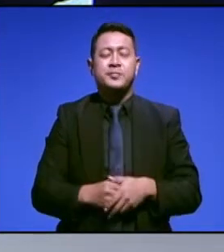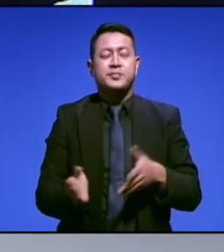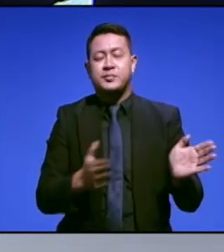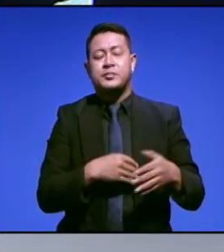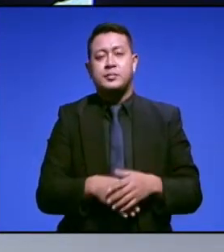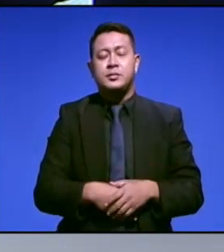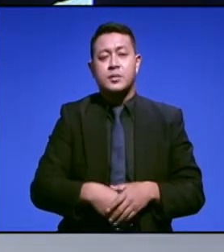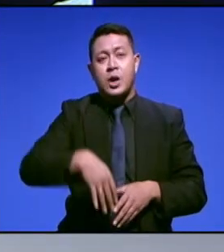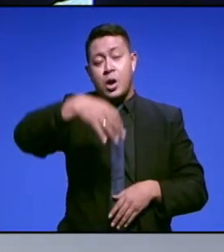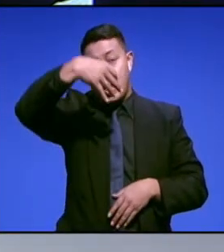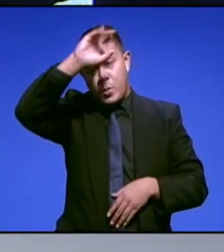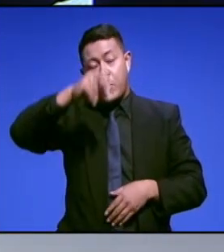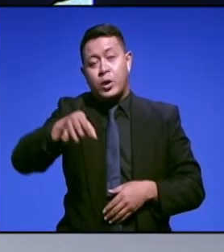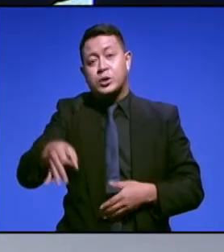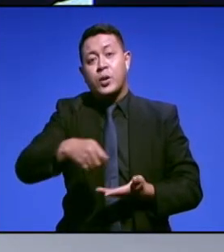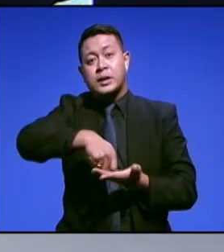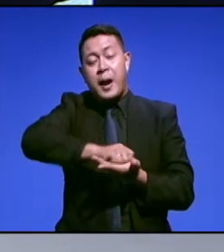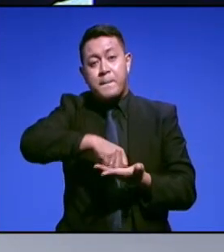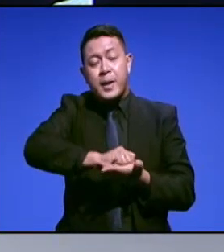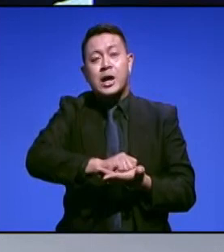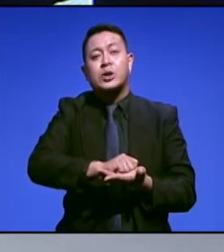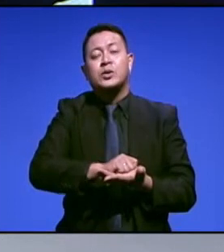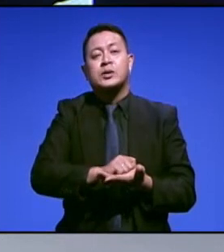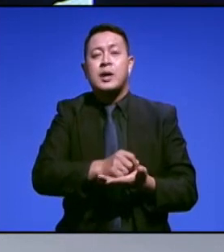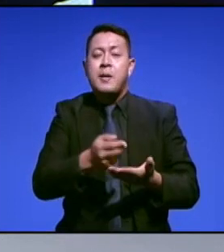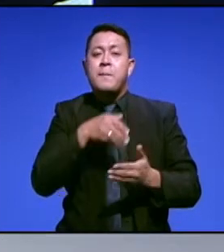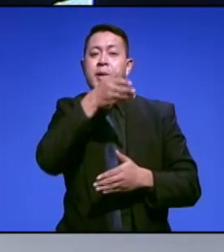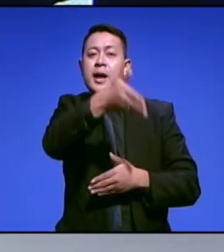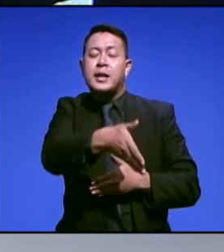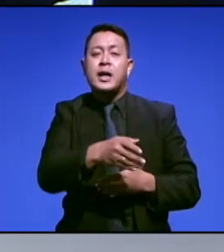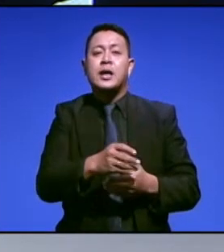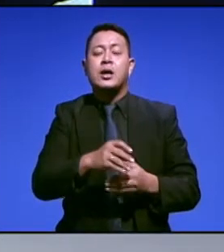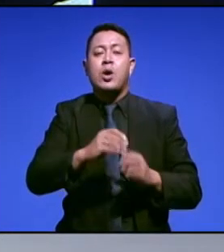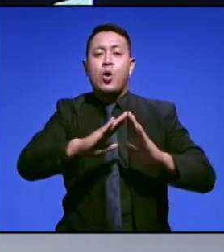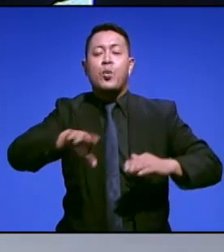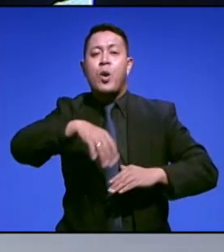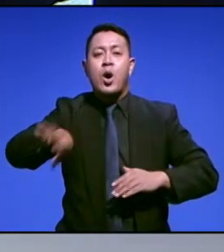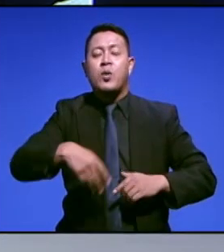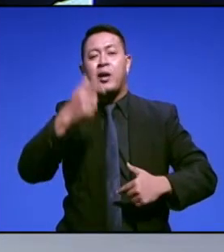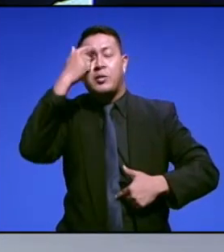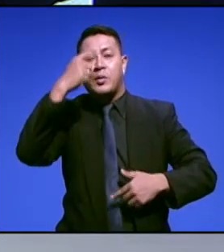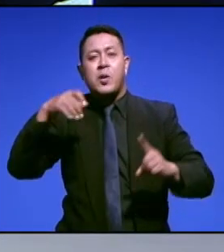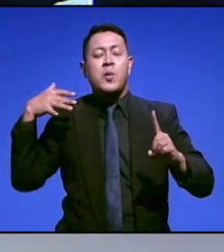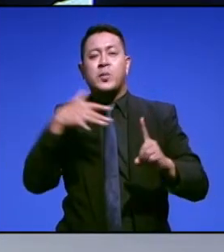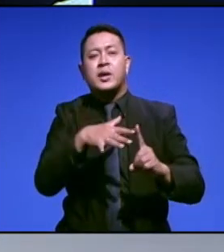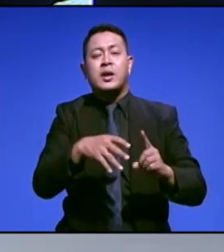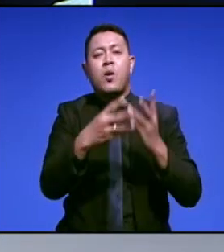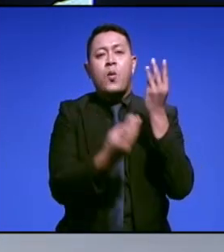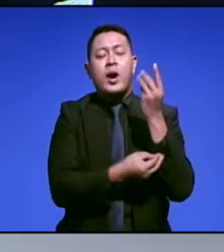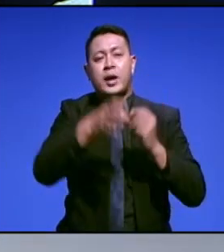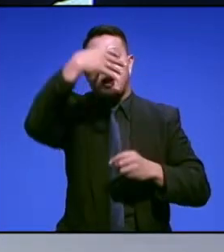Tim Inafis Polres Madiun bersama anggota polisi Polda Jawa Tengah mendatangi rumah keluarga terduga pelaku penyerangan Wakap